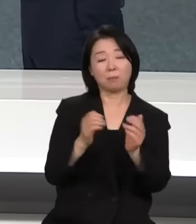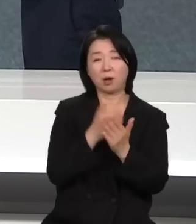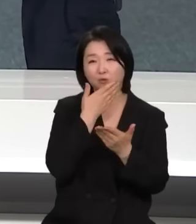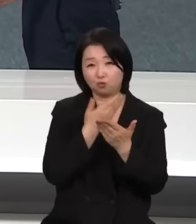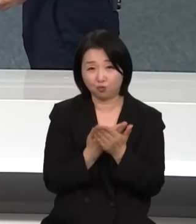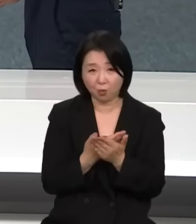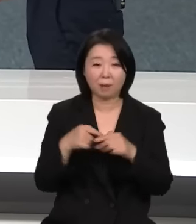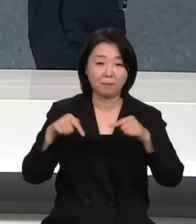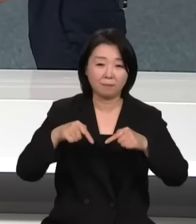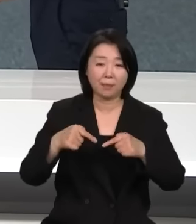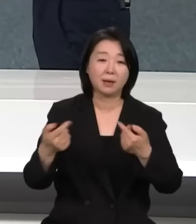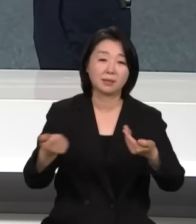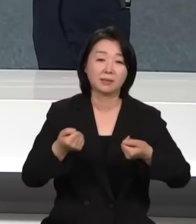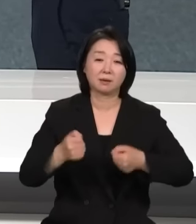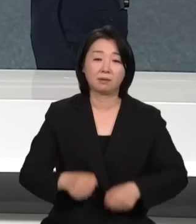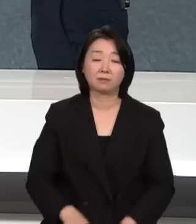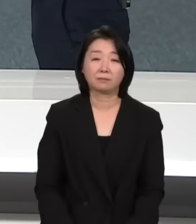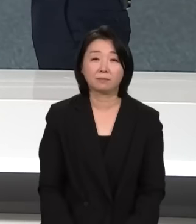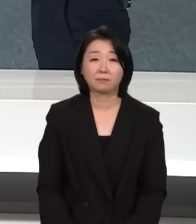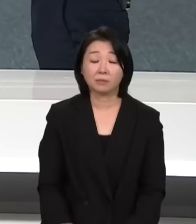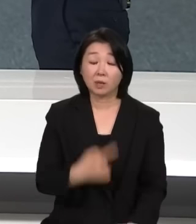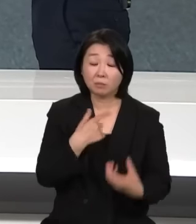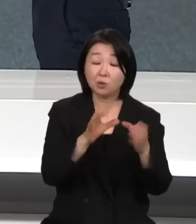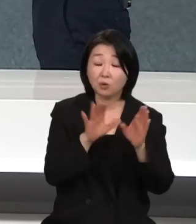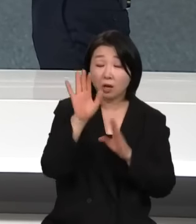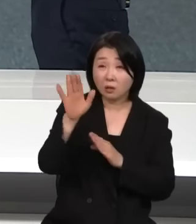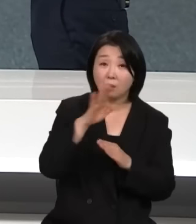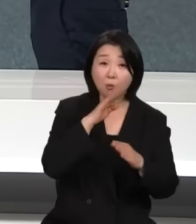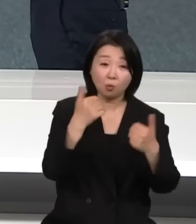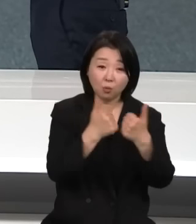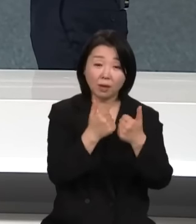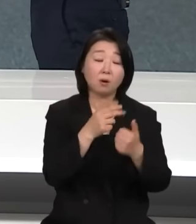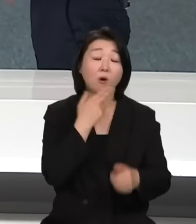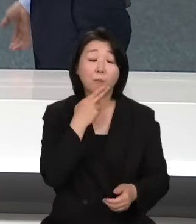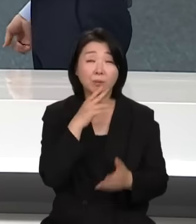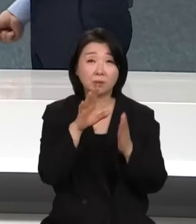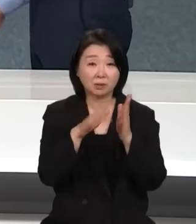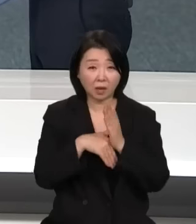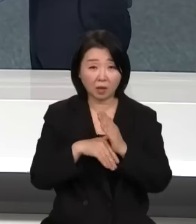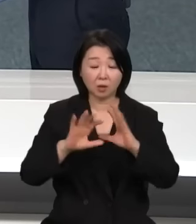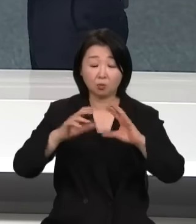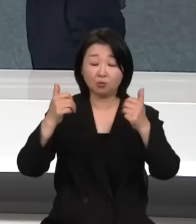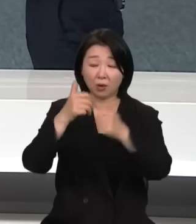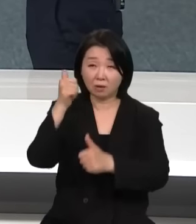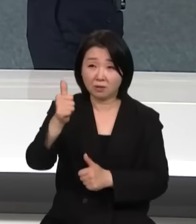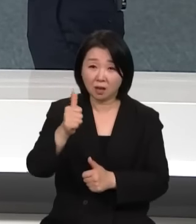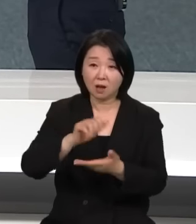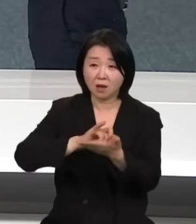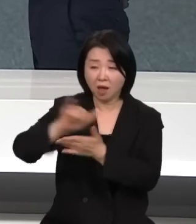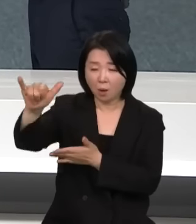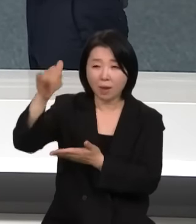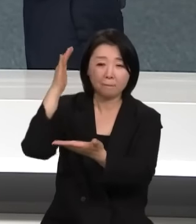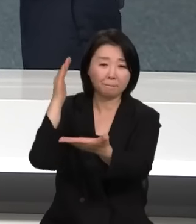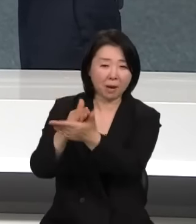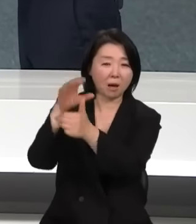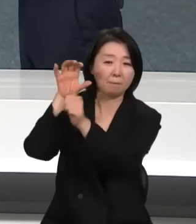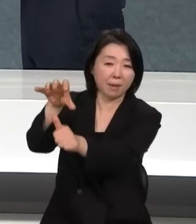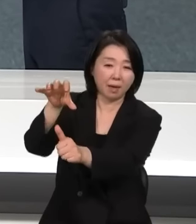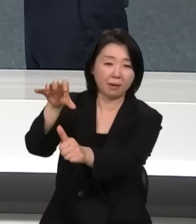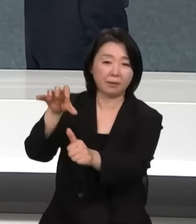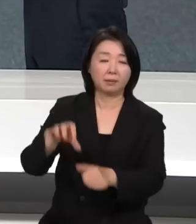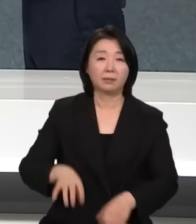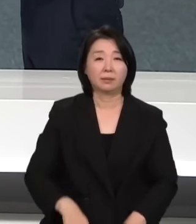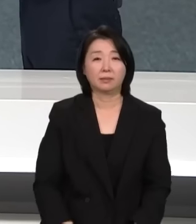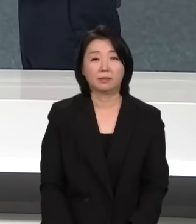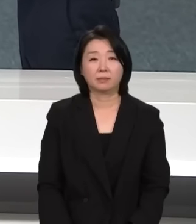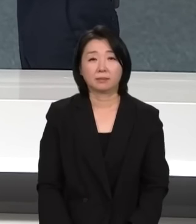입장인데 반면 민주당에서는 만약에 내일 보내 일을 열리지 않으면 국회의장의 해외 순방을 저지하겠다 이러는 강경한 입장까지